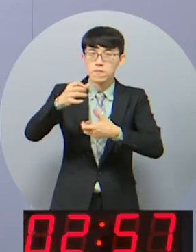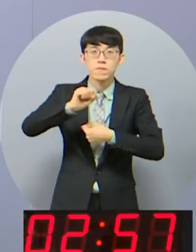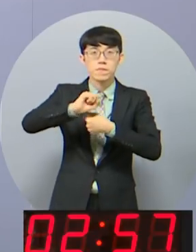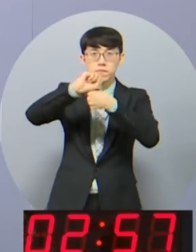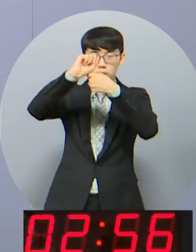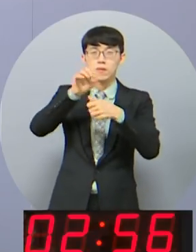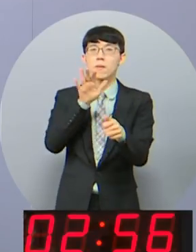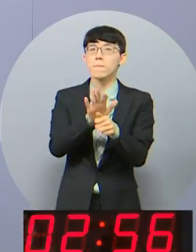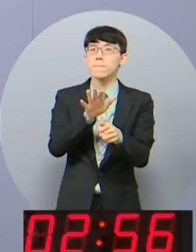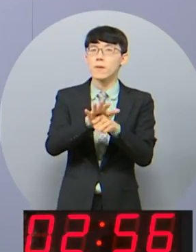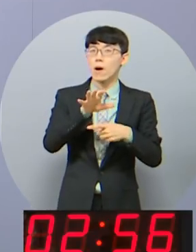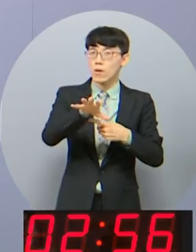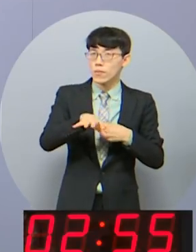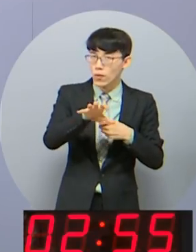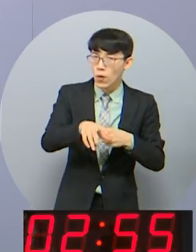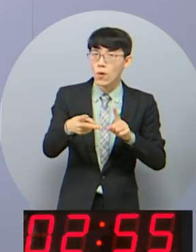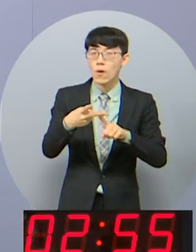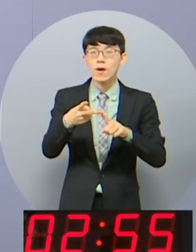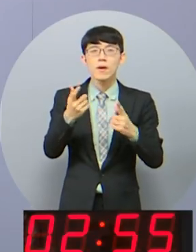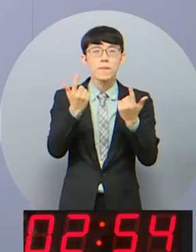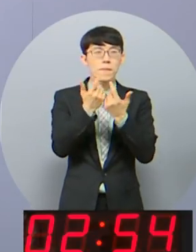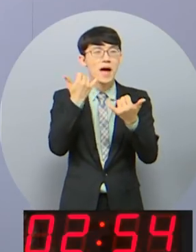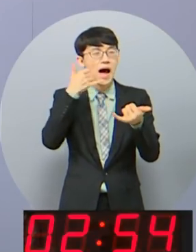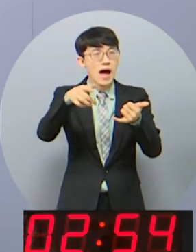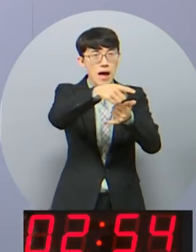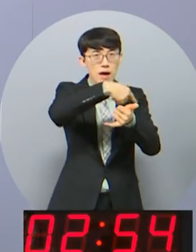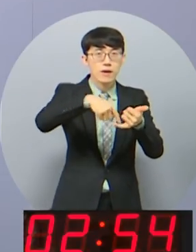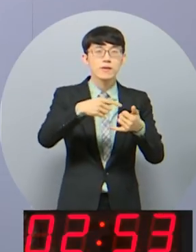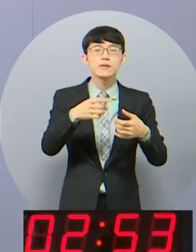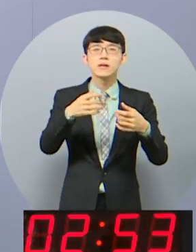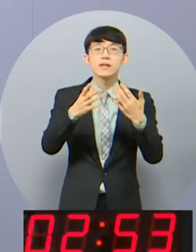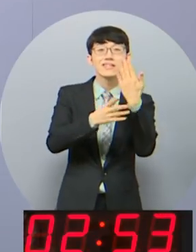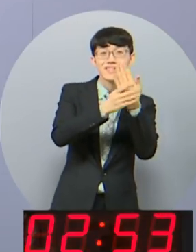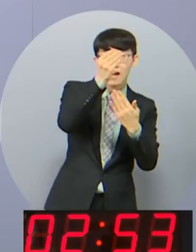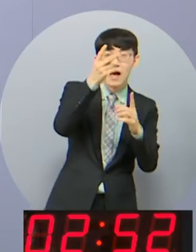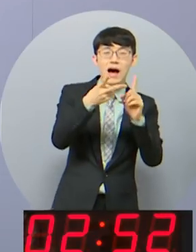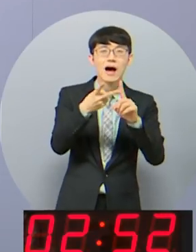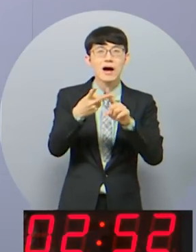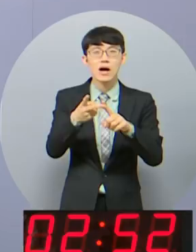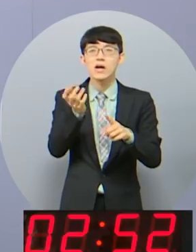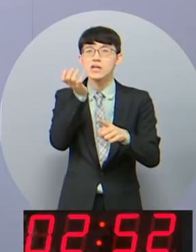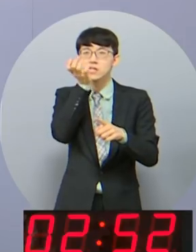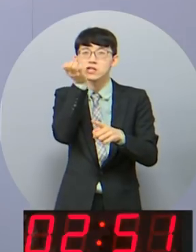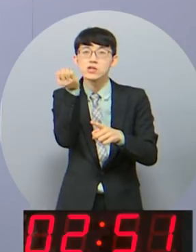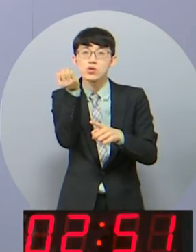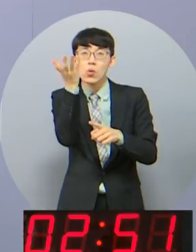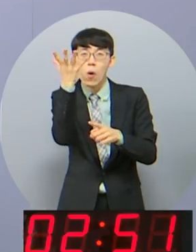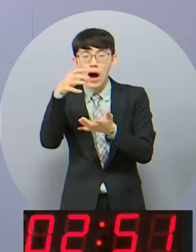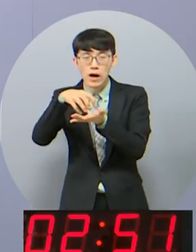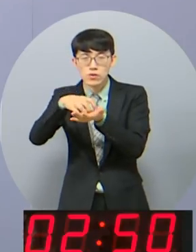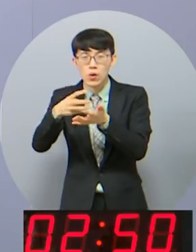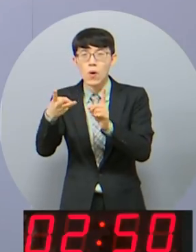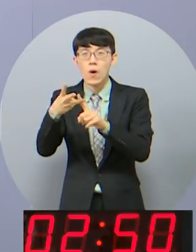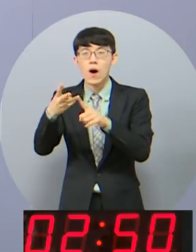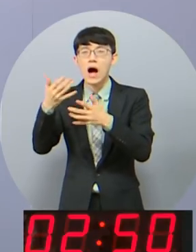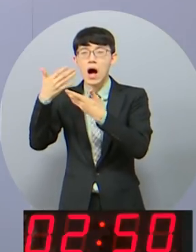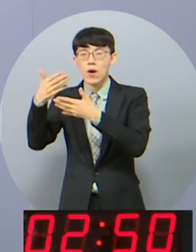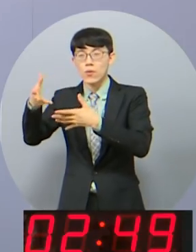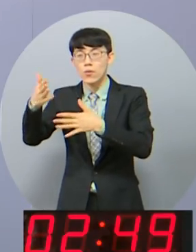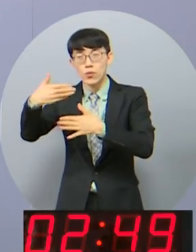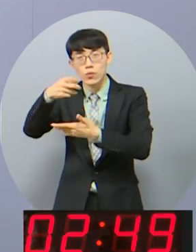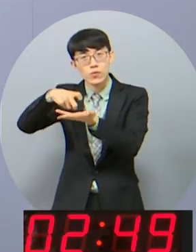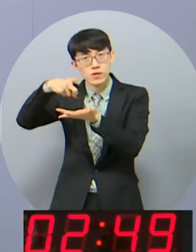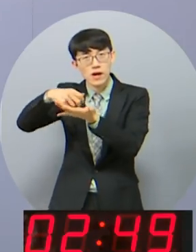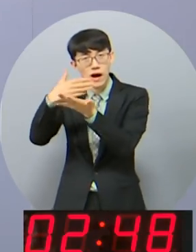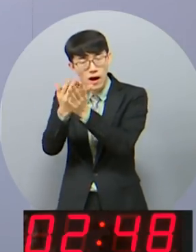业，让我们北海岸的铁观音，我们的石花洞，还有我们满满的这个海鲜茭白笋，都可以透过